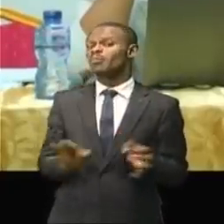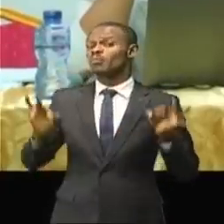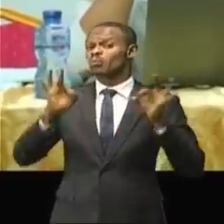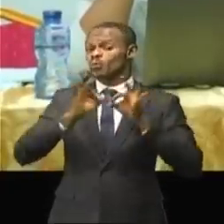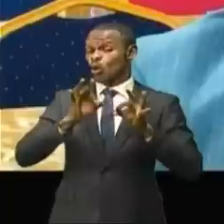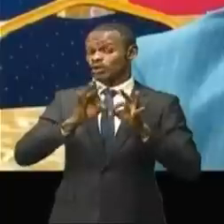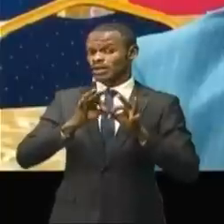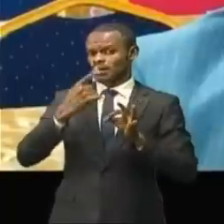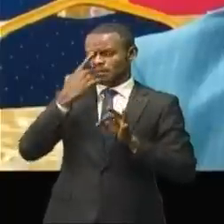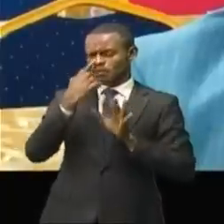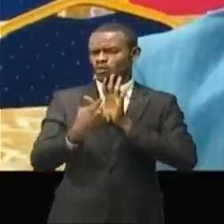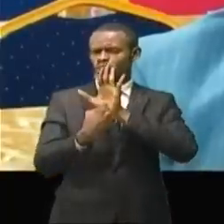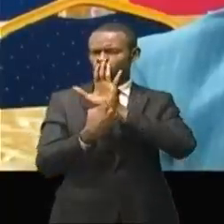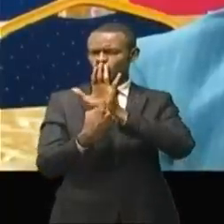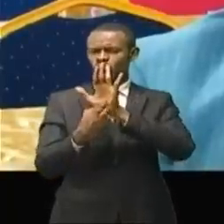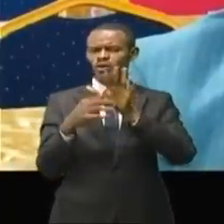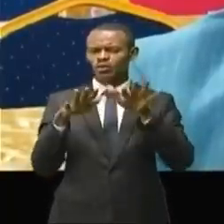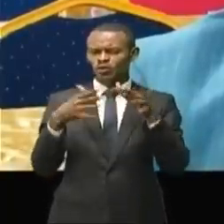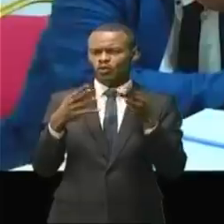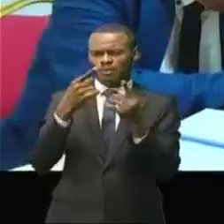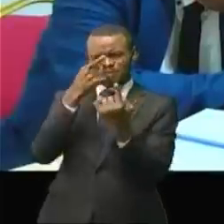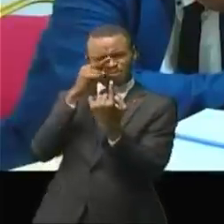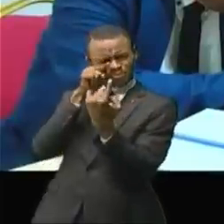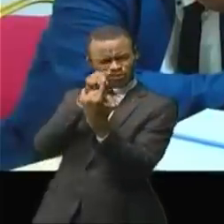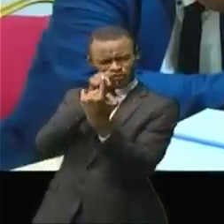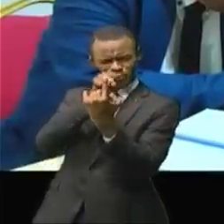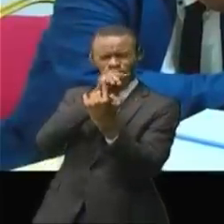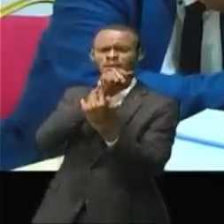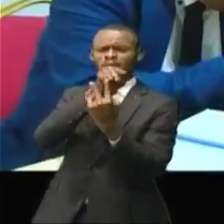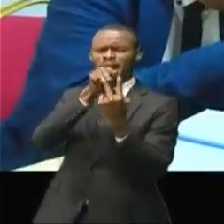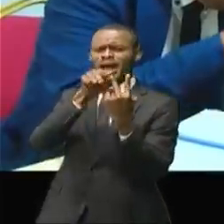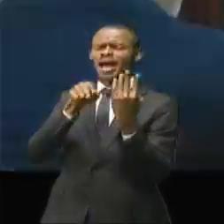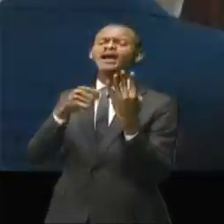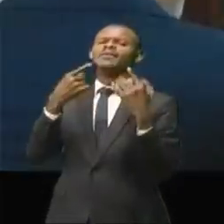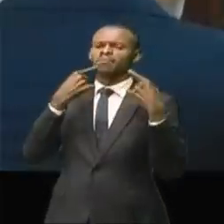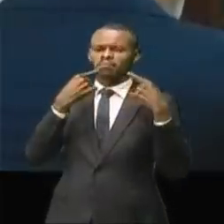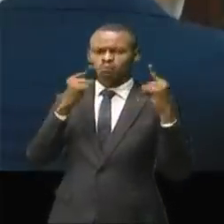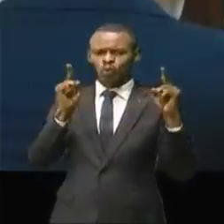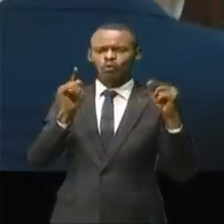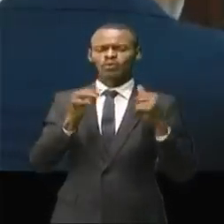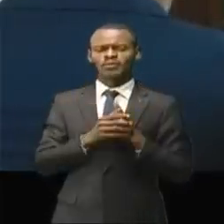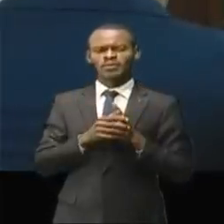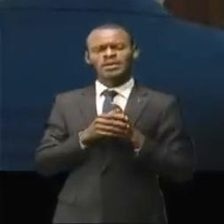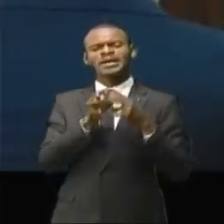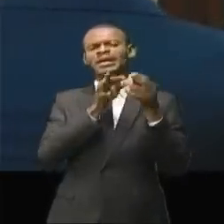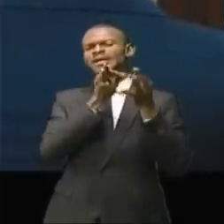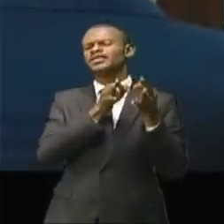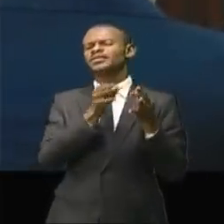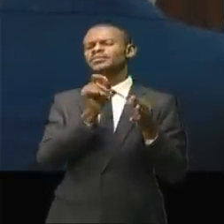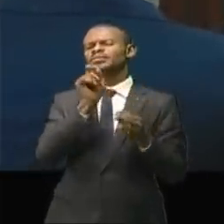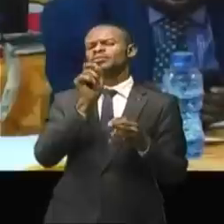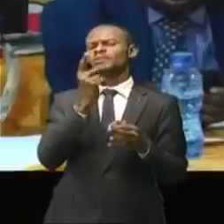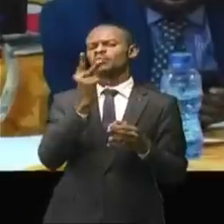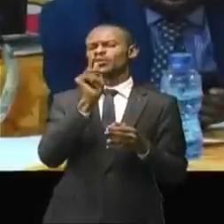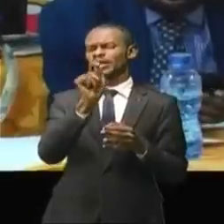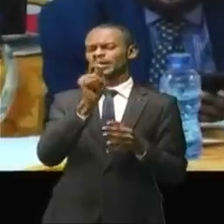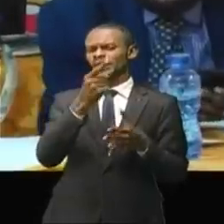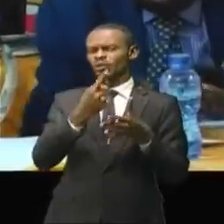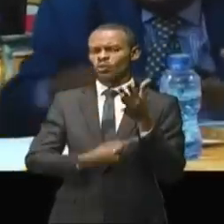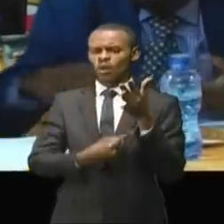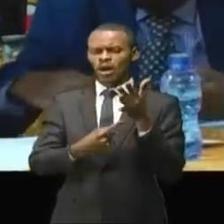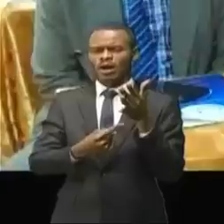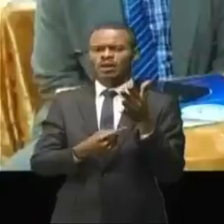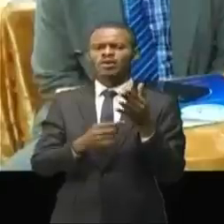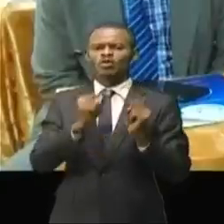l'exécution de certains objectifs au niveau des différents services il s'agit notamment sur le plan politique et sécuritaire